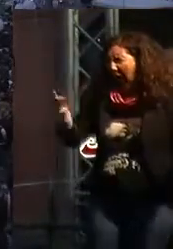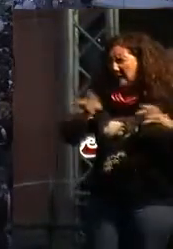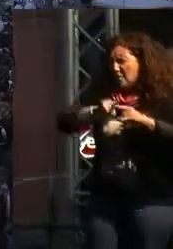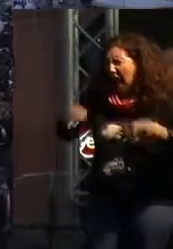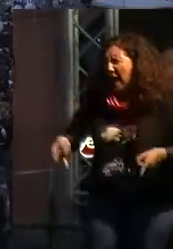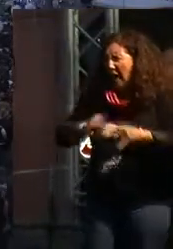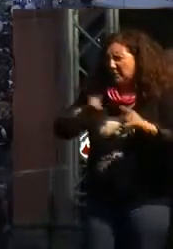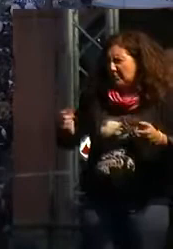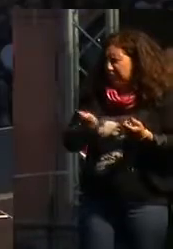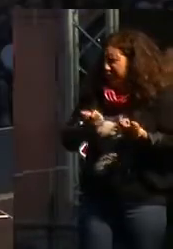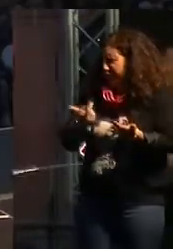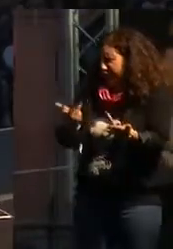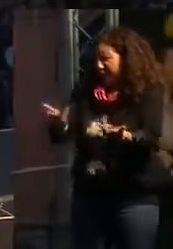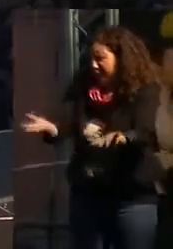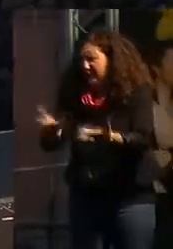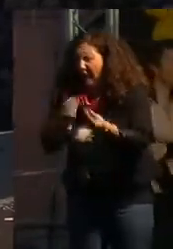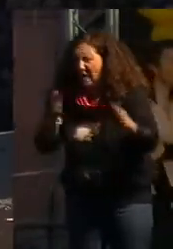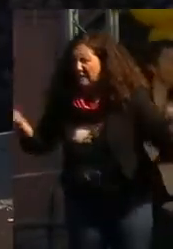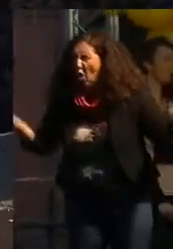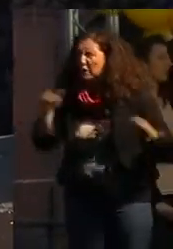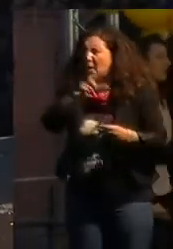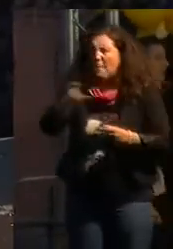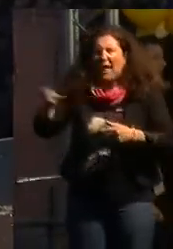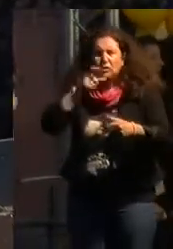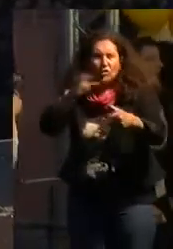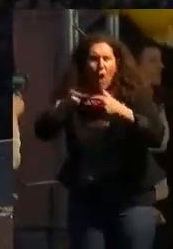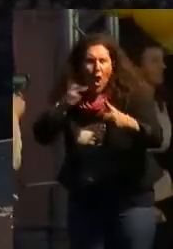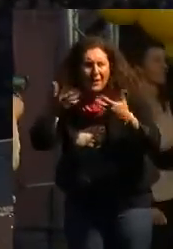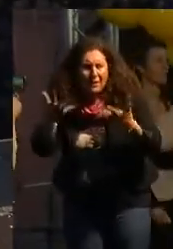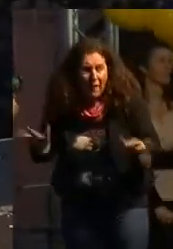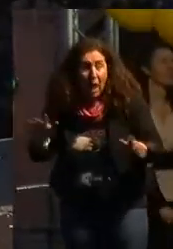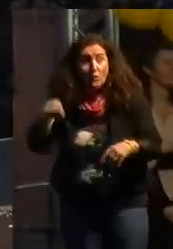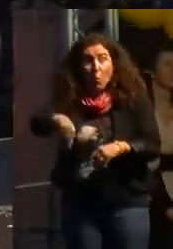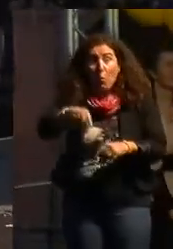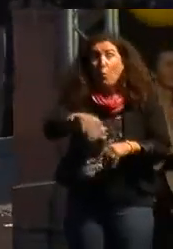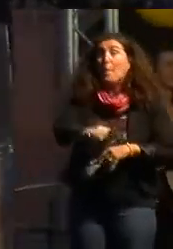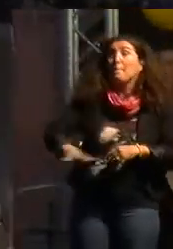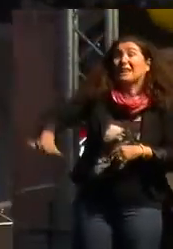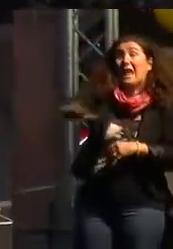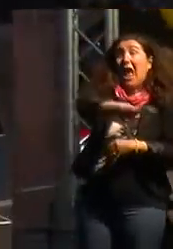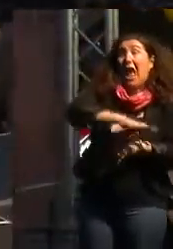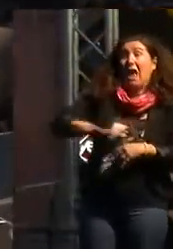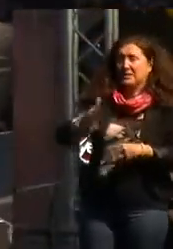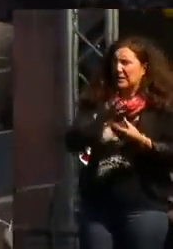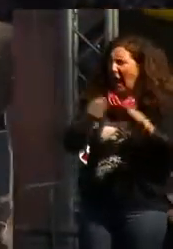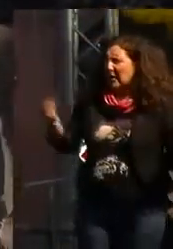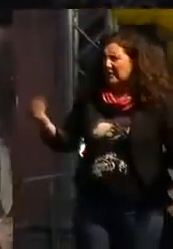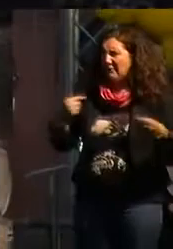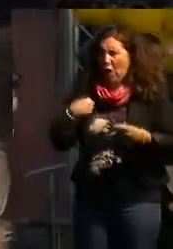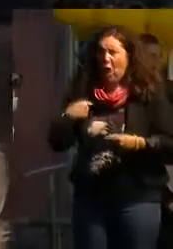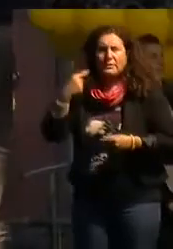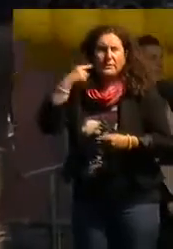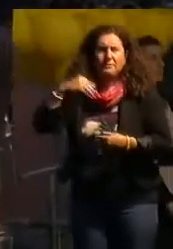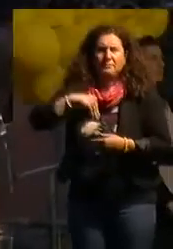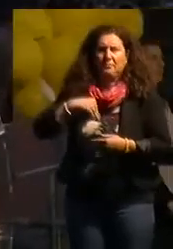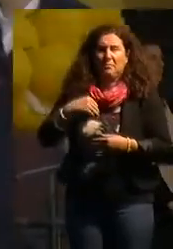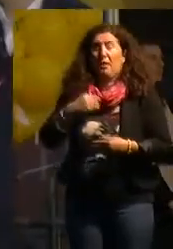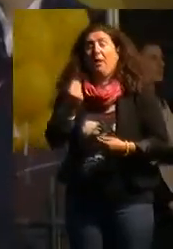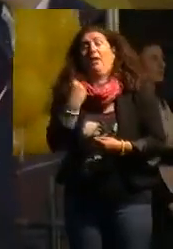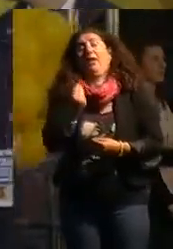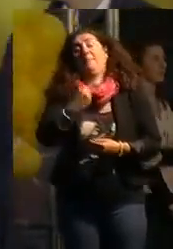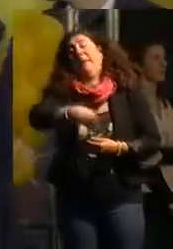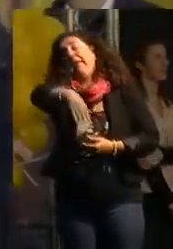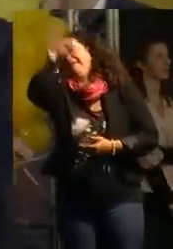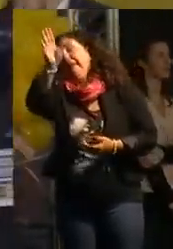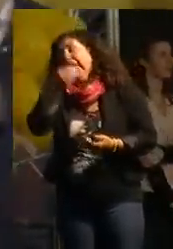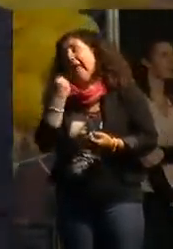centinaia. Abbiamo parlato con le persone e io in questa piazza tantissime volte mi sono sentito dire ma dove vai, appresso a un comico, non